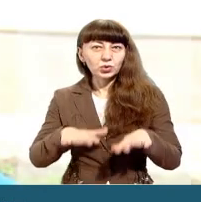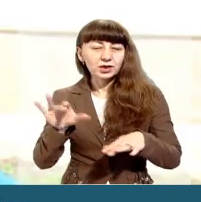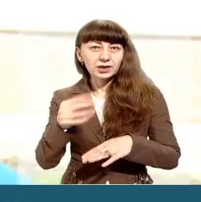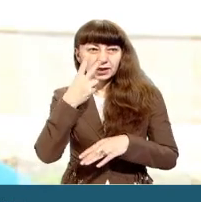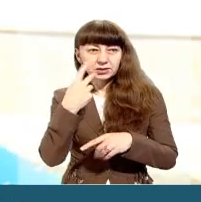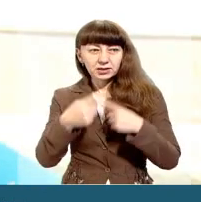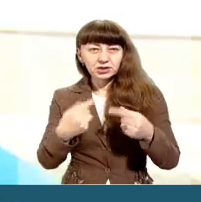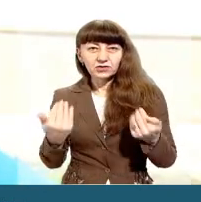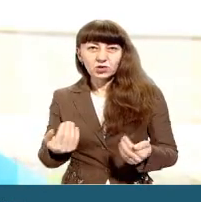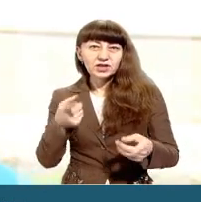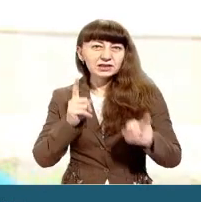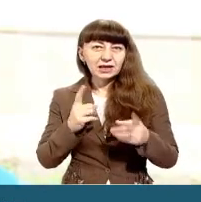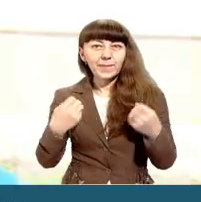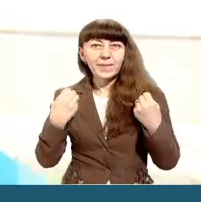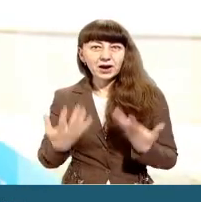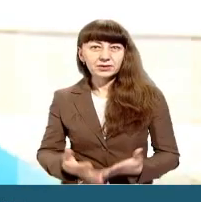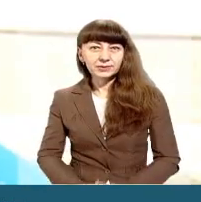настоящий праздник, который поднимает дух.